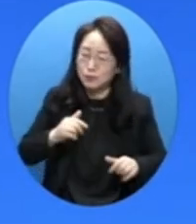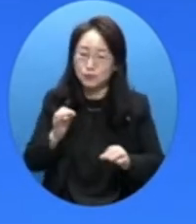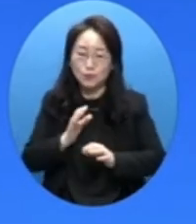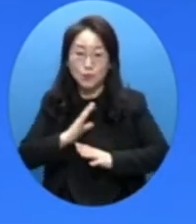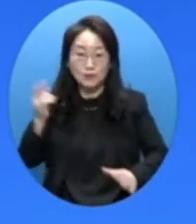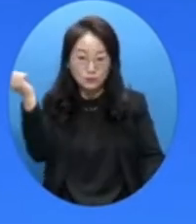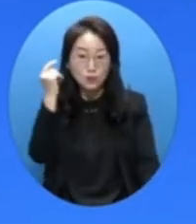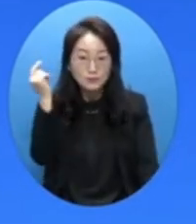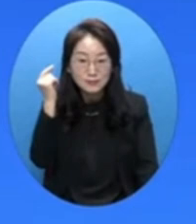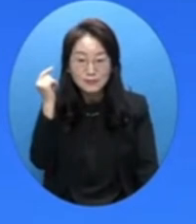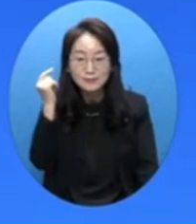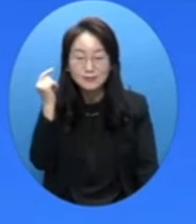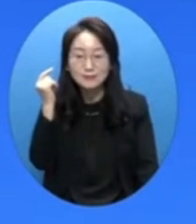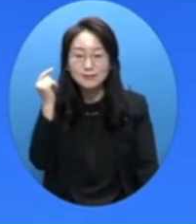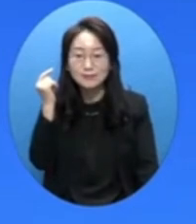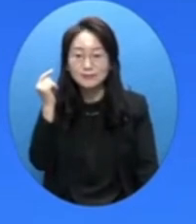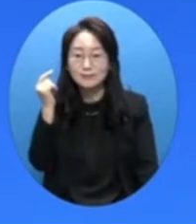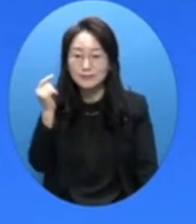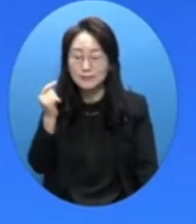소식이